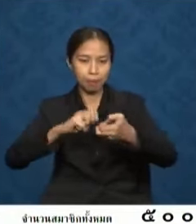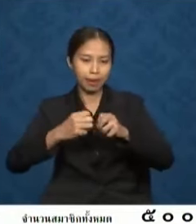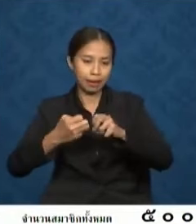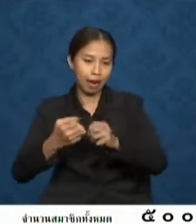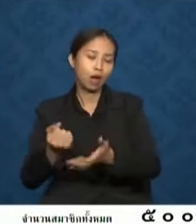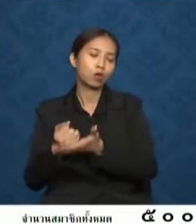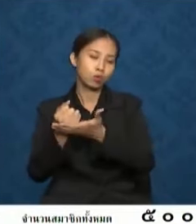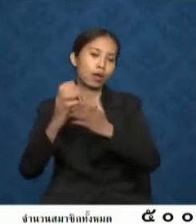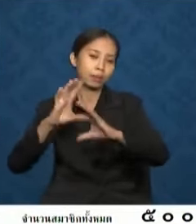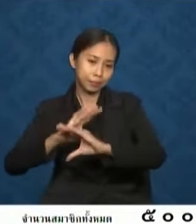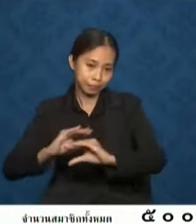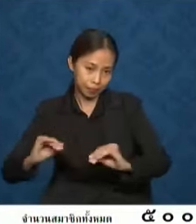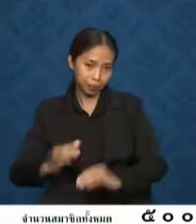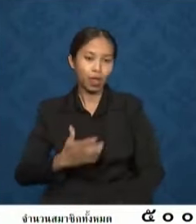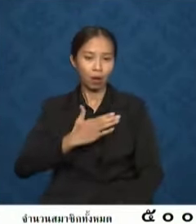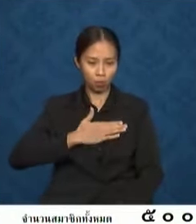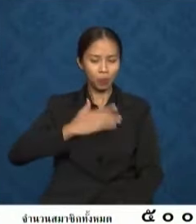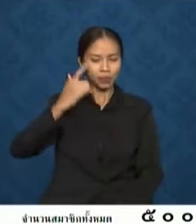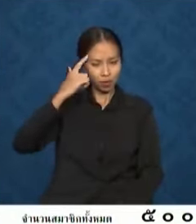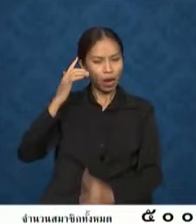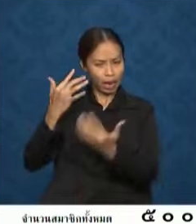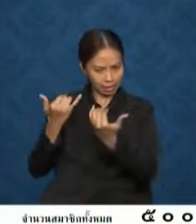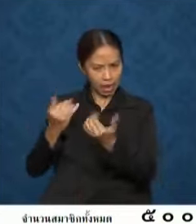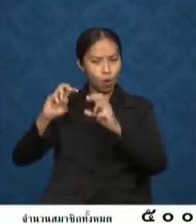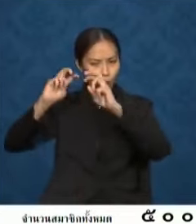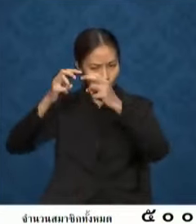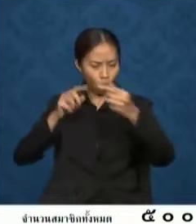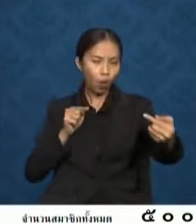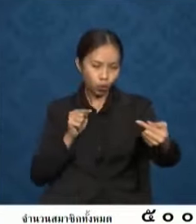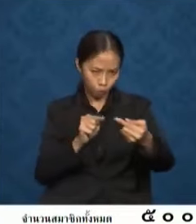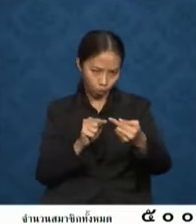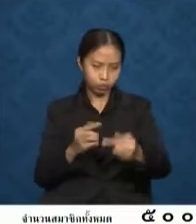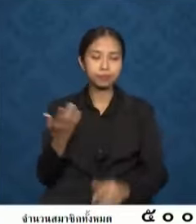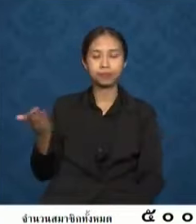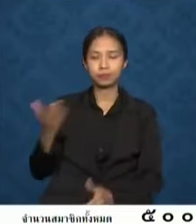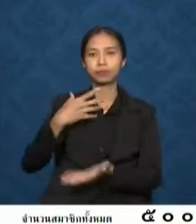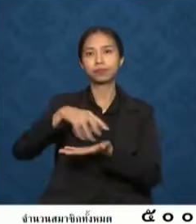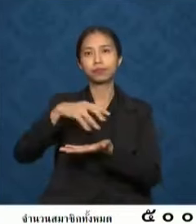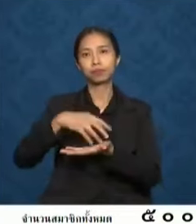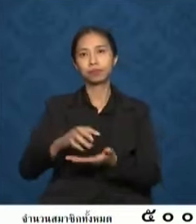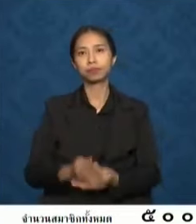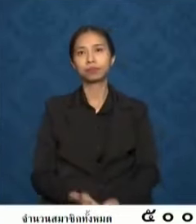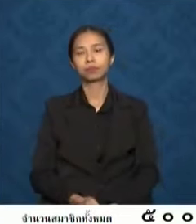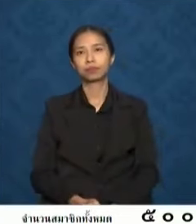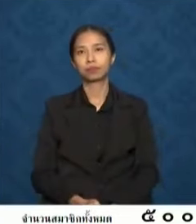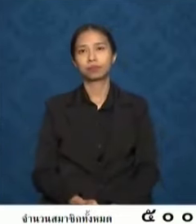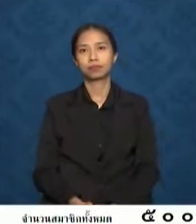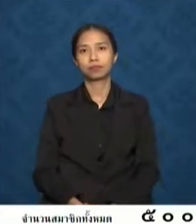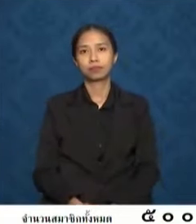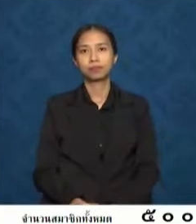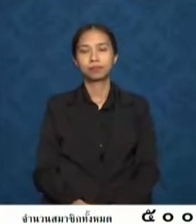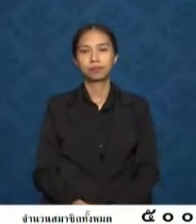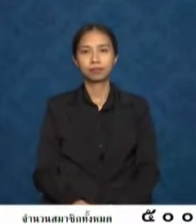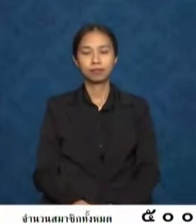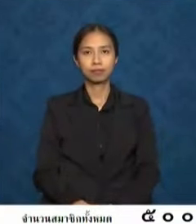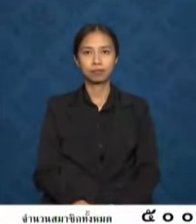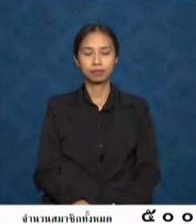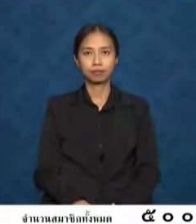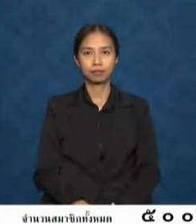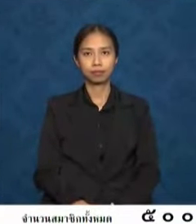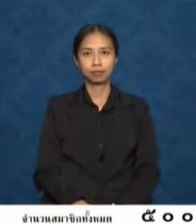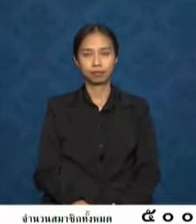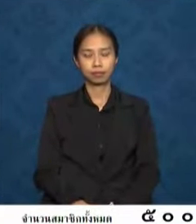ลงได้ผมถือว่ายังอยู่ในประเด็นครับครับขอเชิญท่านวิโรจใช้สิทธิ์ต่อครับขอบพระคุณครับผมพูดถึงครับ